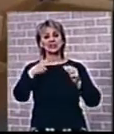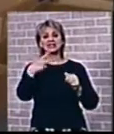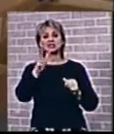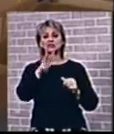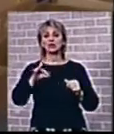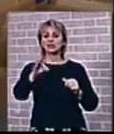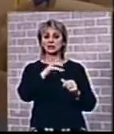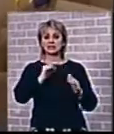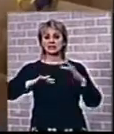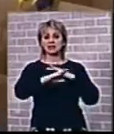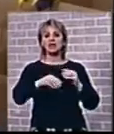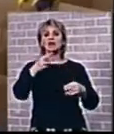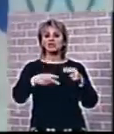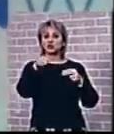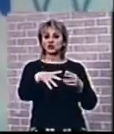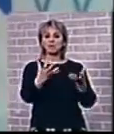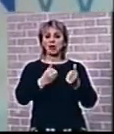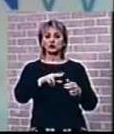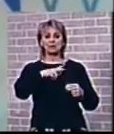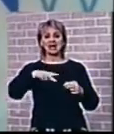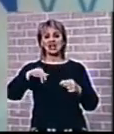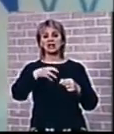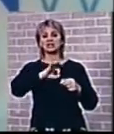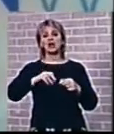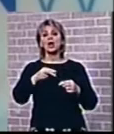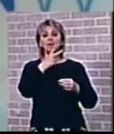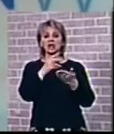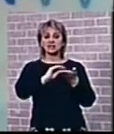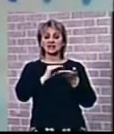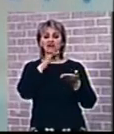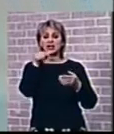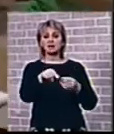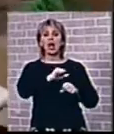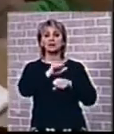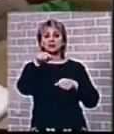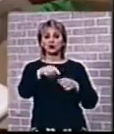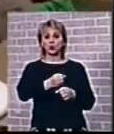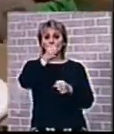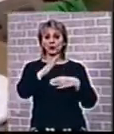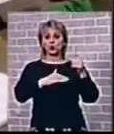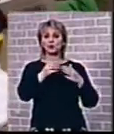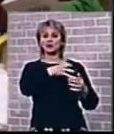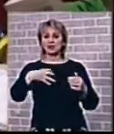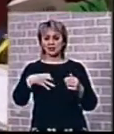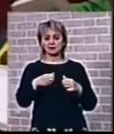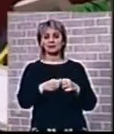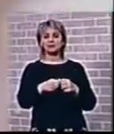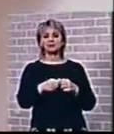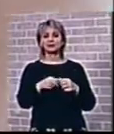32 регионов страны. На финише все они получат медали с гравировкой показанного времени. А победители – кубки из рук губернатора.